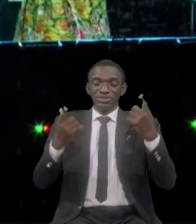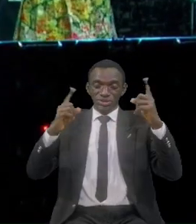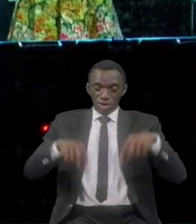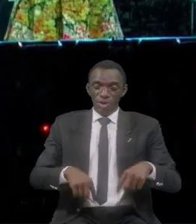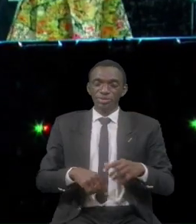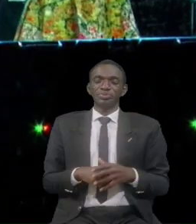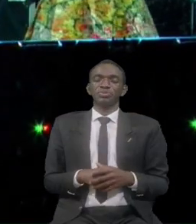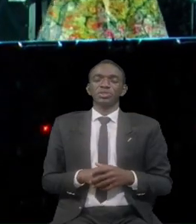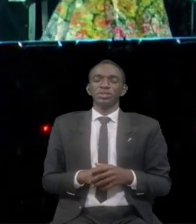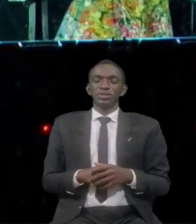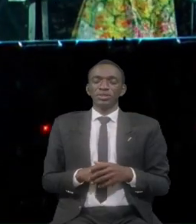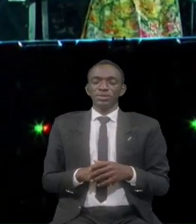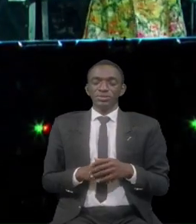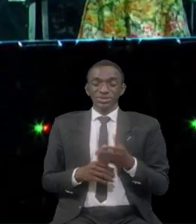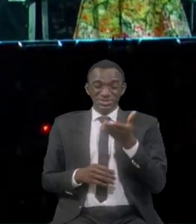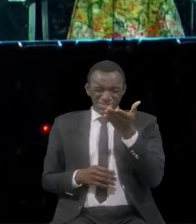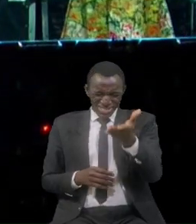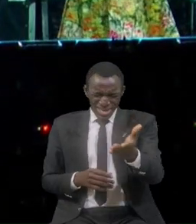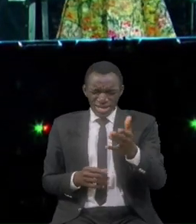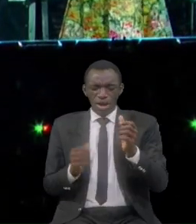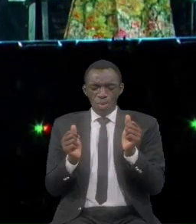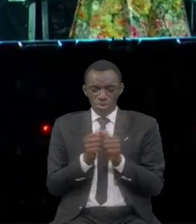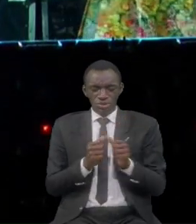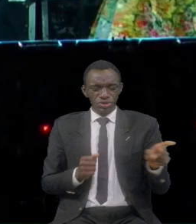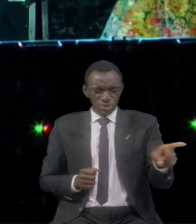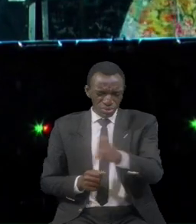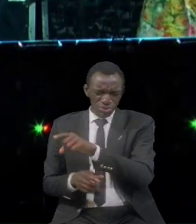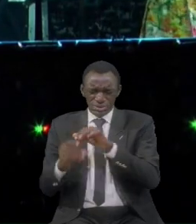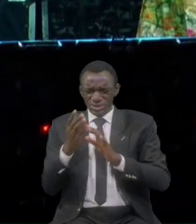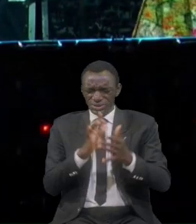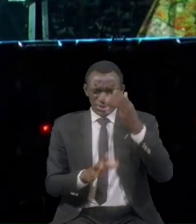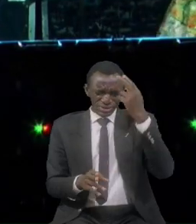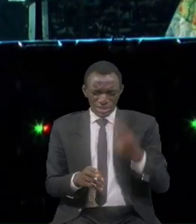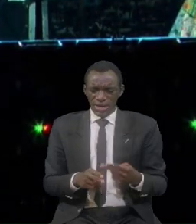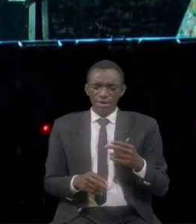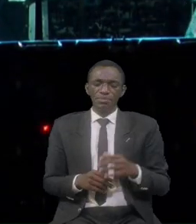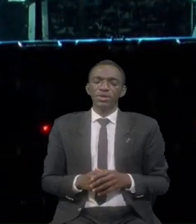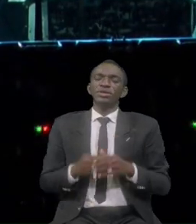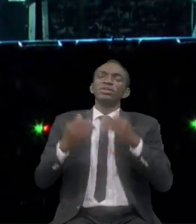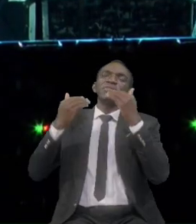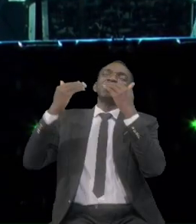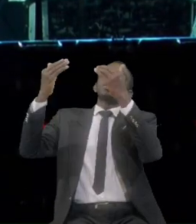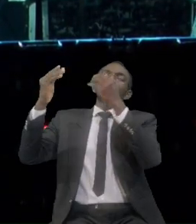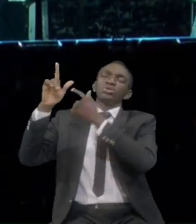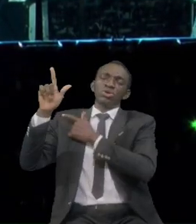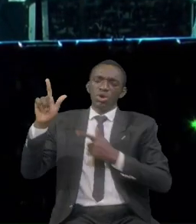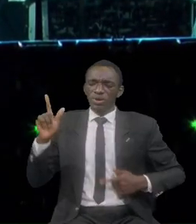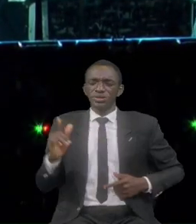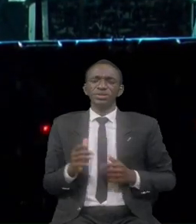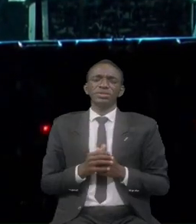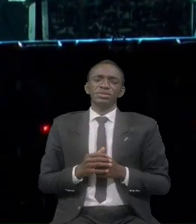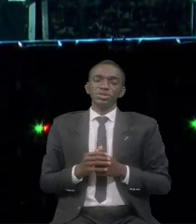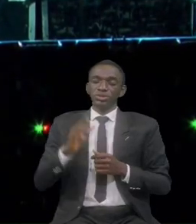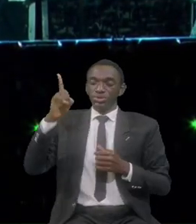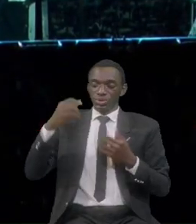Right there with you. Ognaa na dina kanimo karon. Thank you, Lord. Salamat, Ginoo. For honoring the name